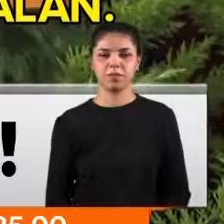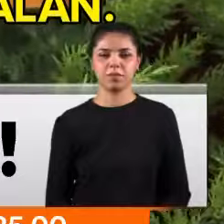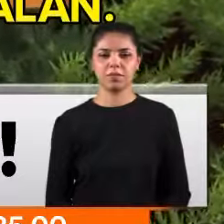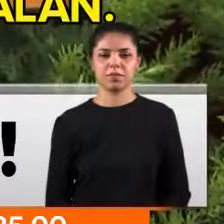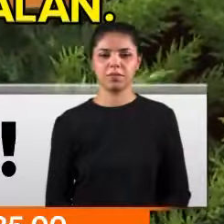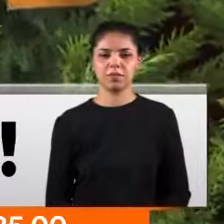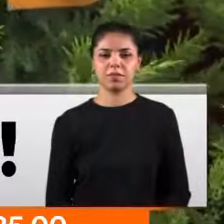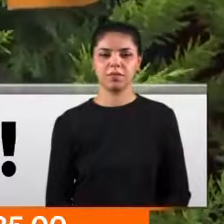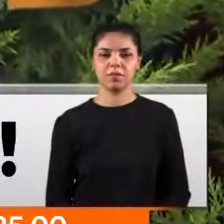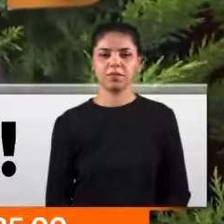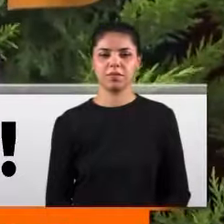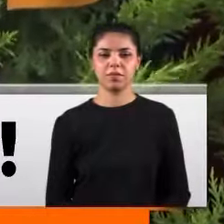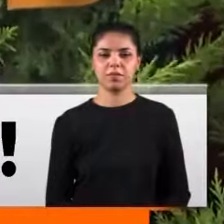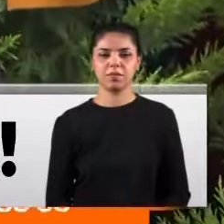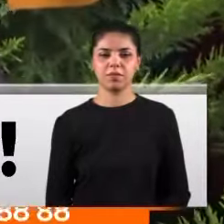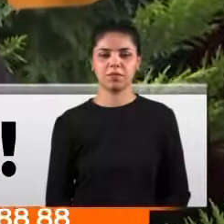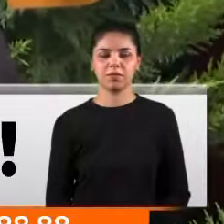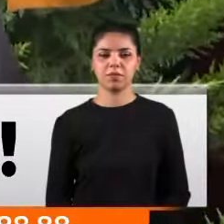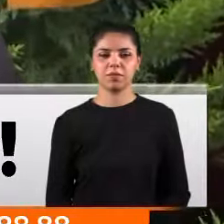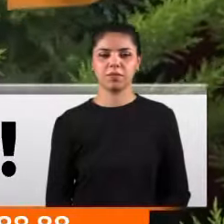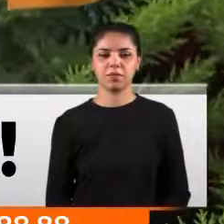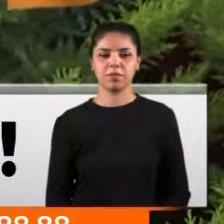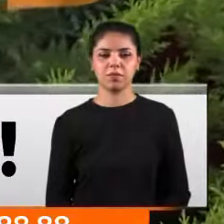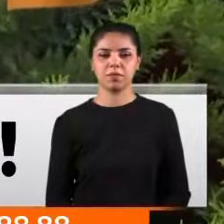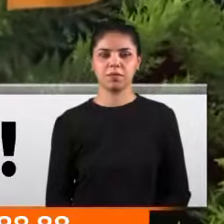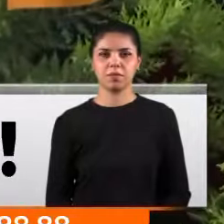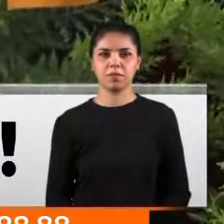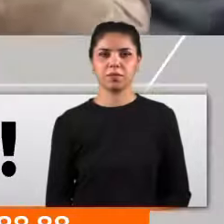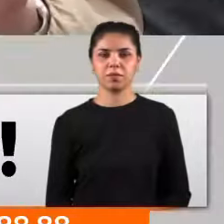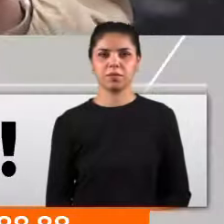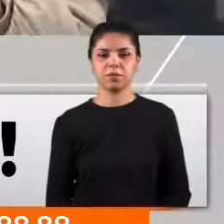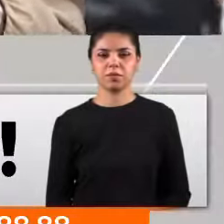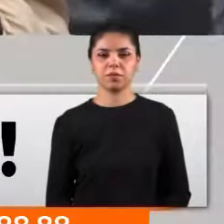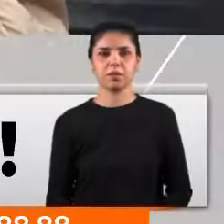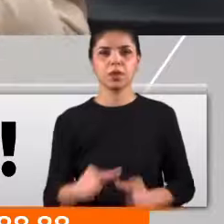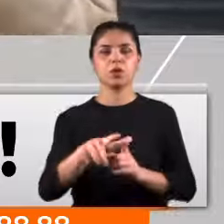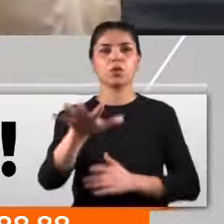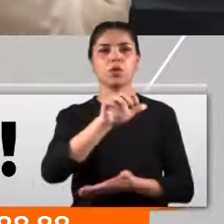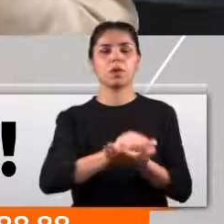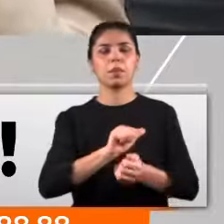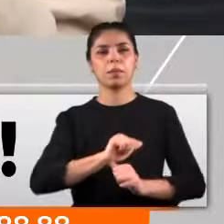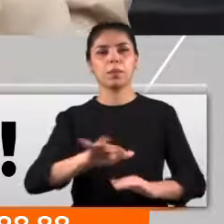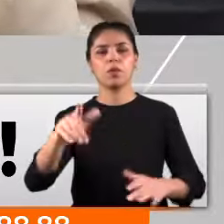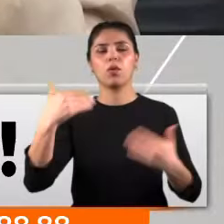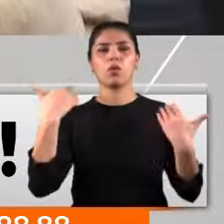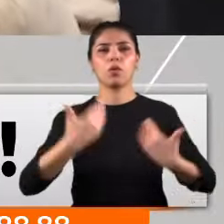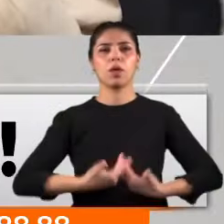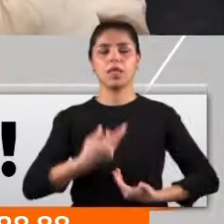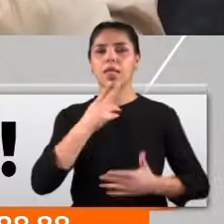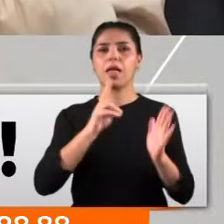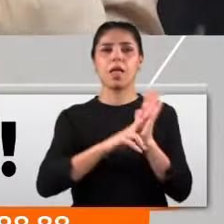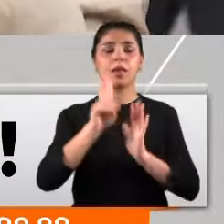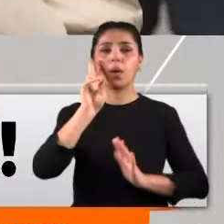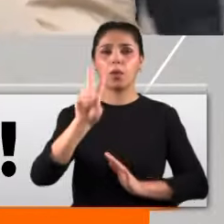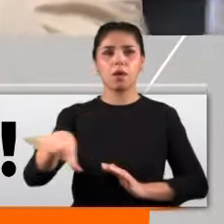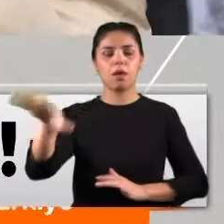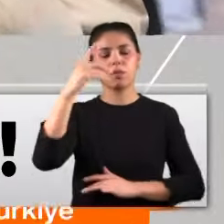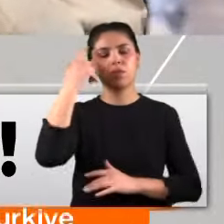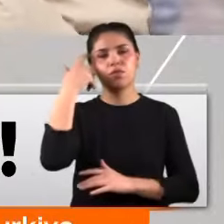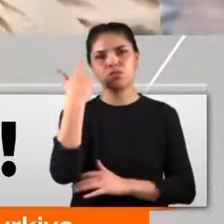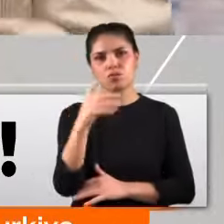falan. Oo. 1 milyon 300 bin. Oo. Kim alacak bunu? Sosyal medyada paylaşılan o kabanın etiketini görenler